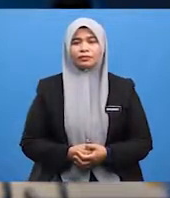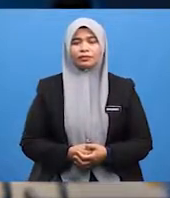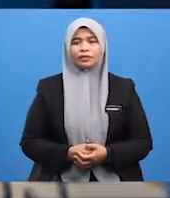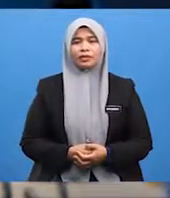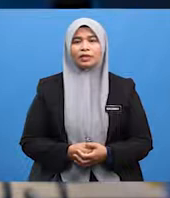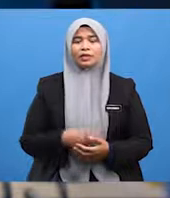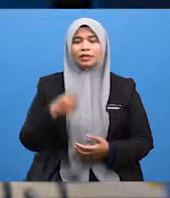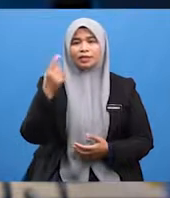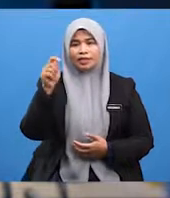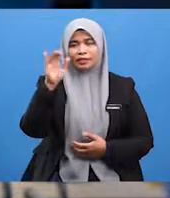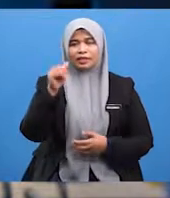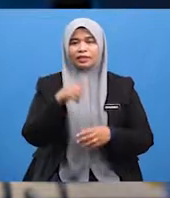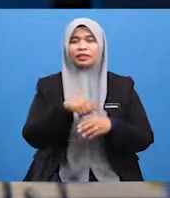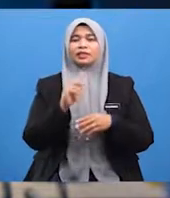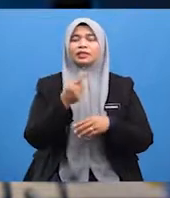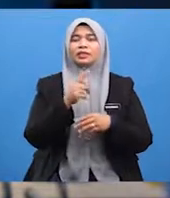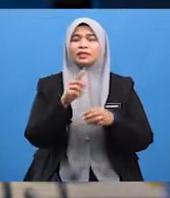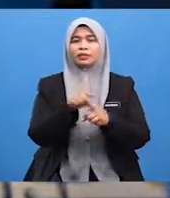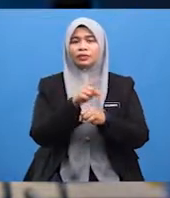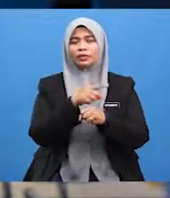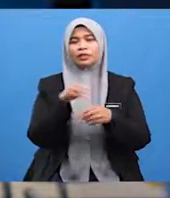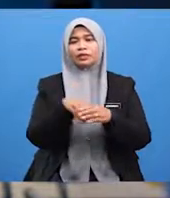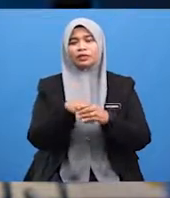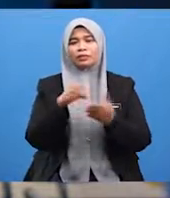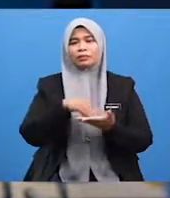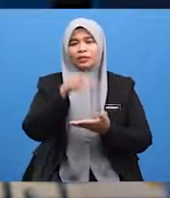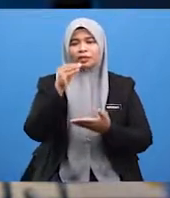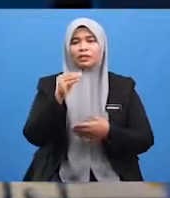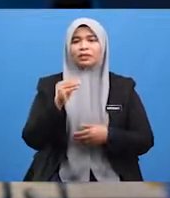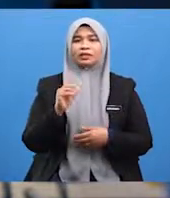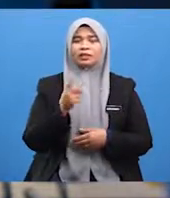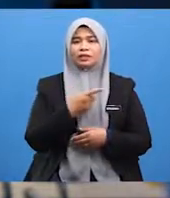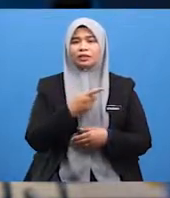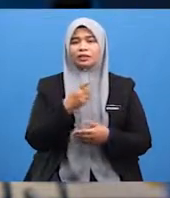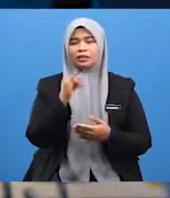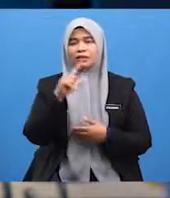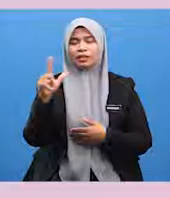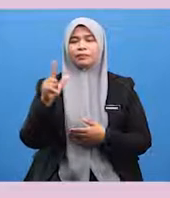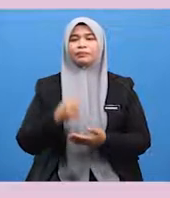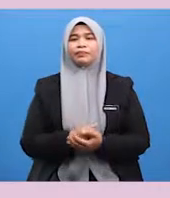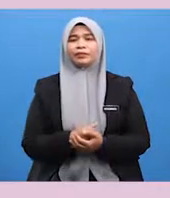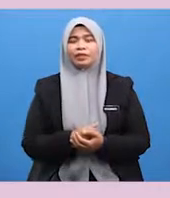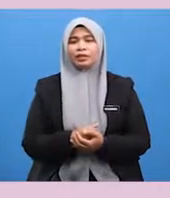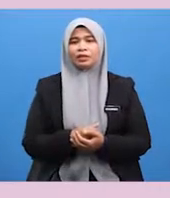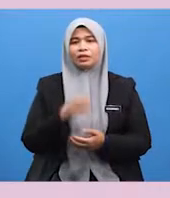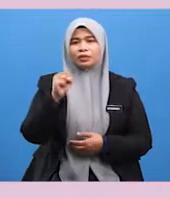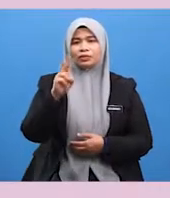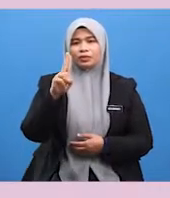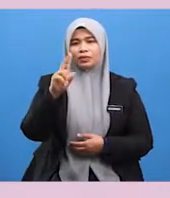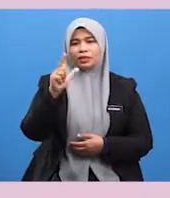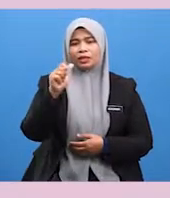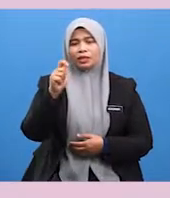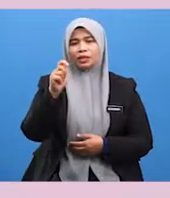Teks yang digunakan dalam sesi pengajaran dan pemudah caraan topik ini ialah Sulalatus